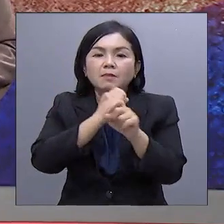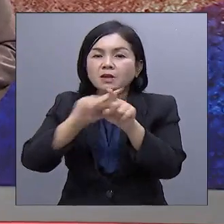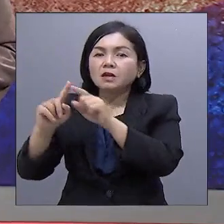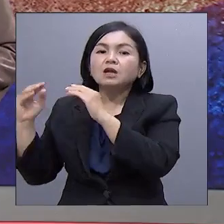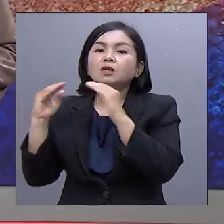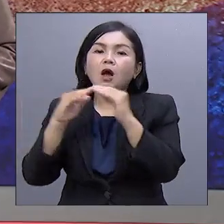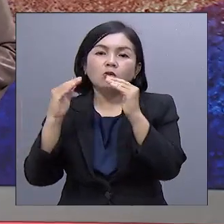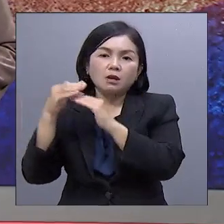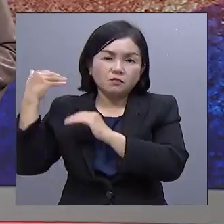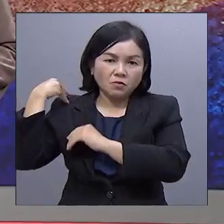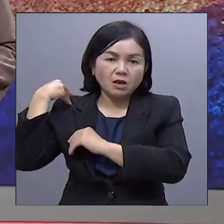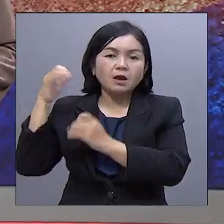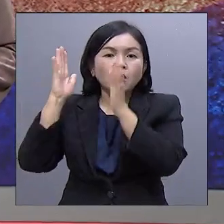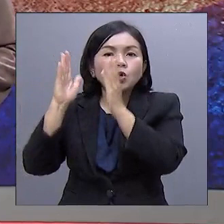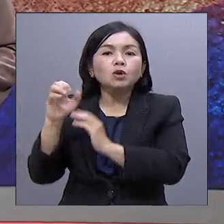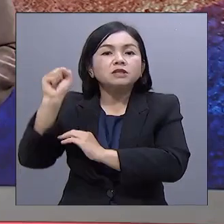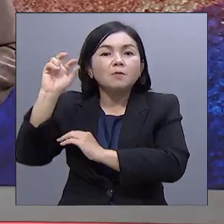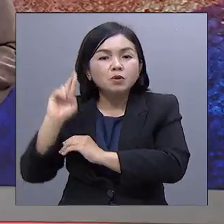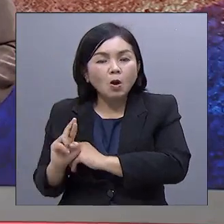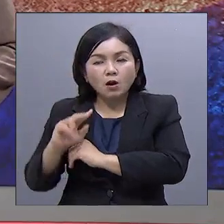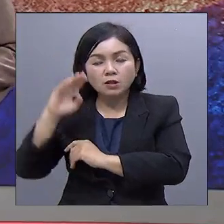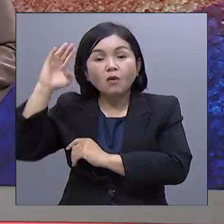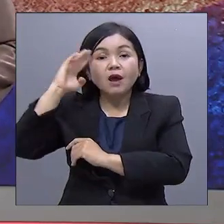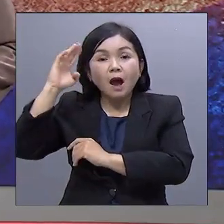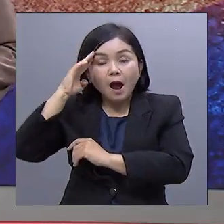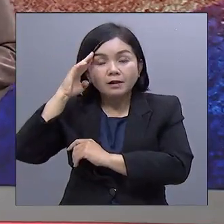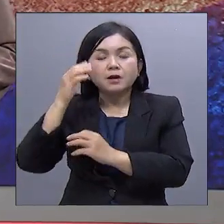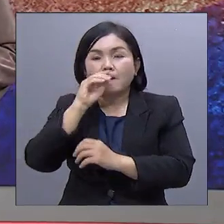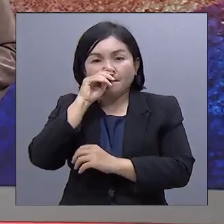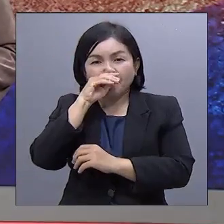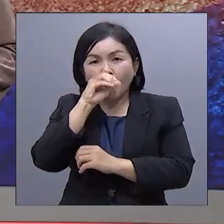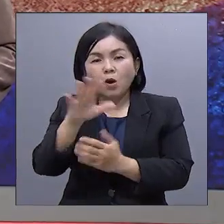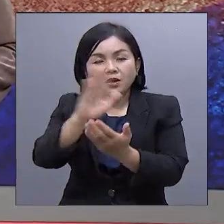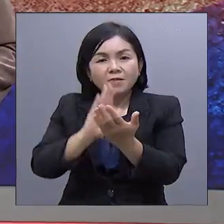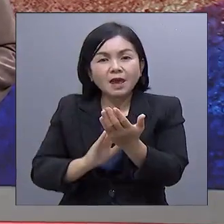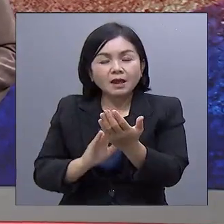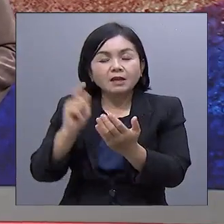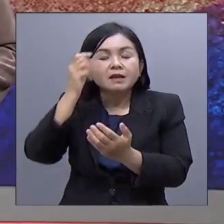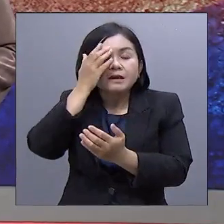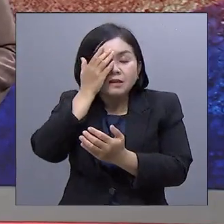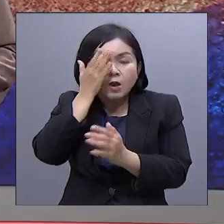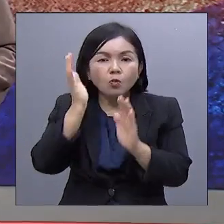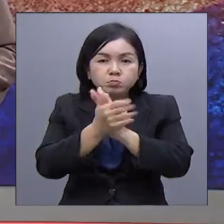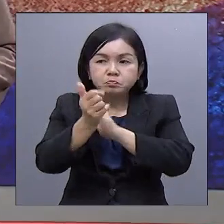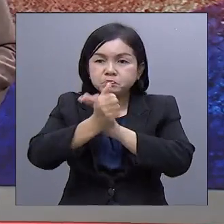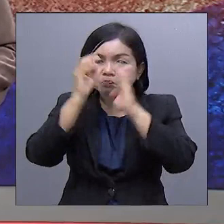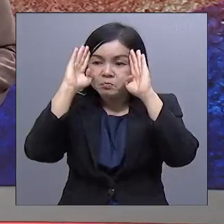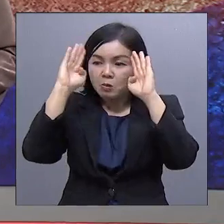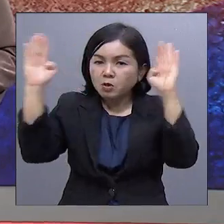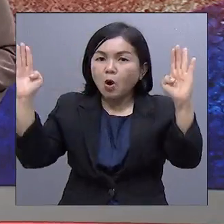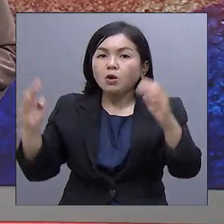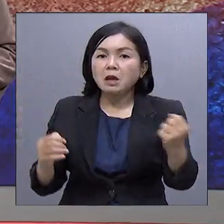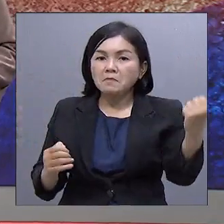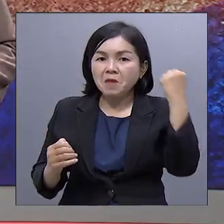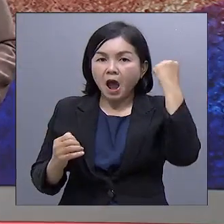เฉพาะอย่างยิ่งกำลังพลสำรองของกองทัพอากาศอิสราเอลเนี่ยเขาว่ากันว่าหลายคนมีความสามารถและมีประสบการณ์เหนือกว่าทหารของ